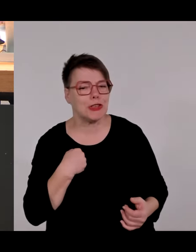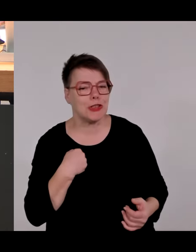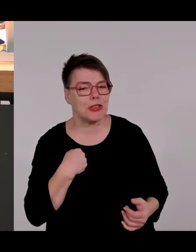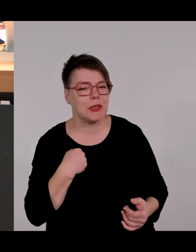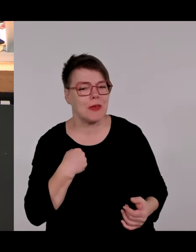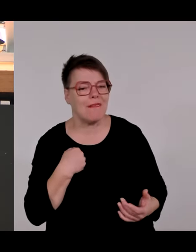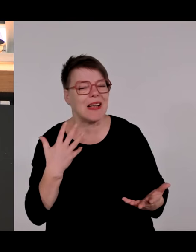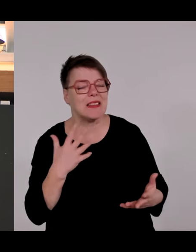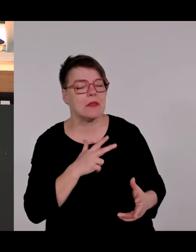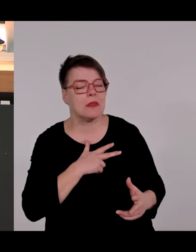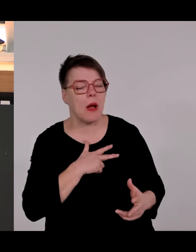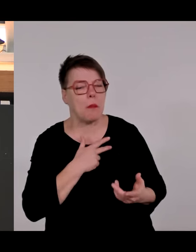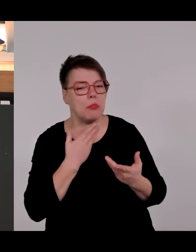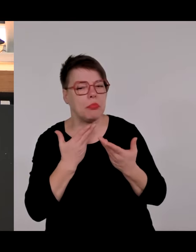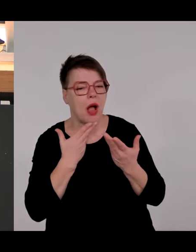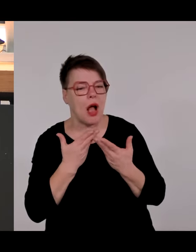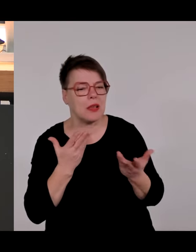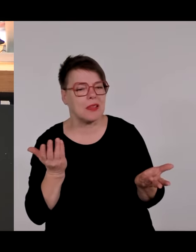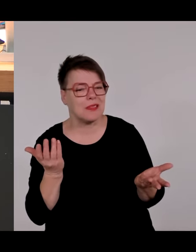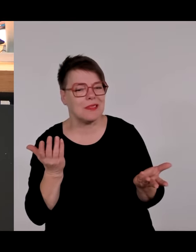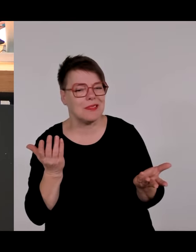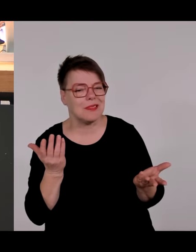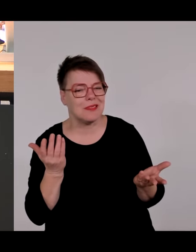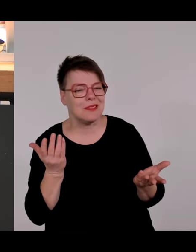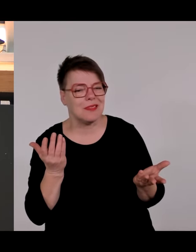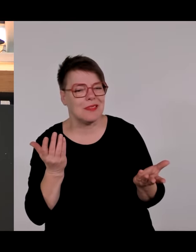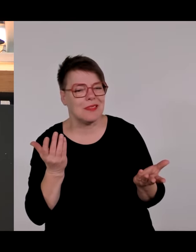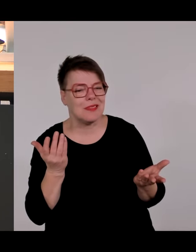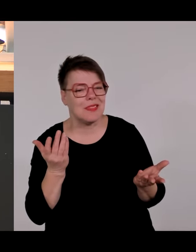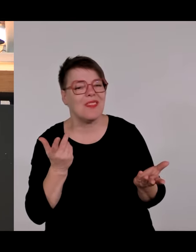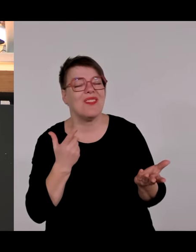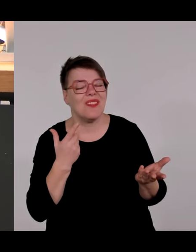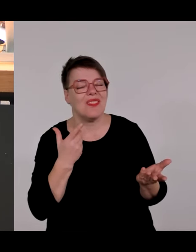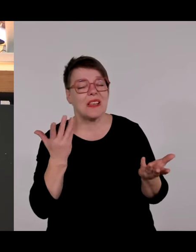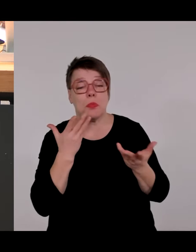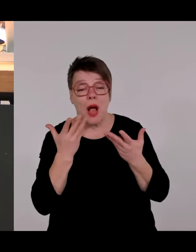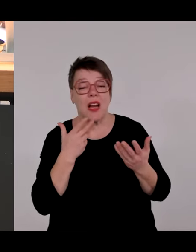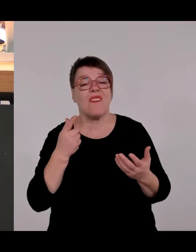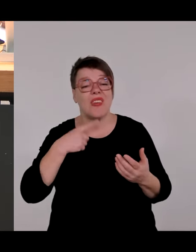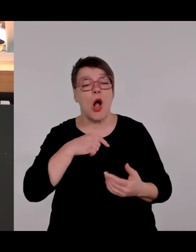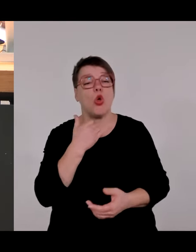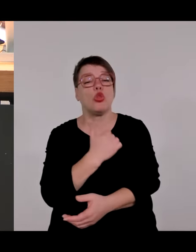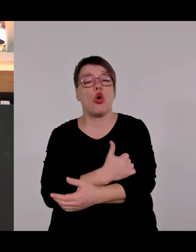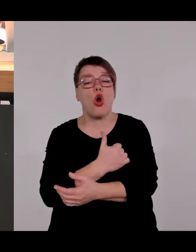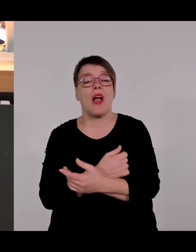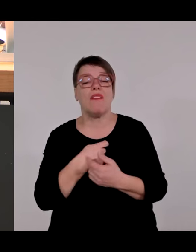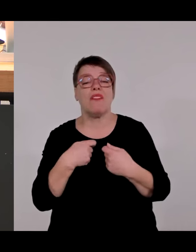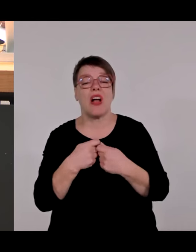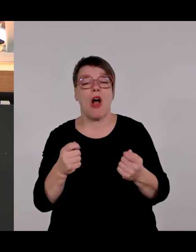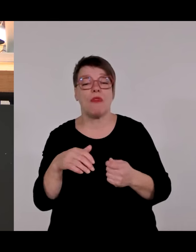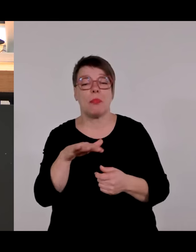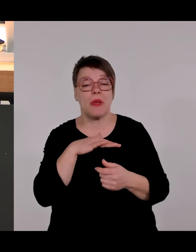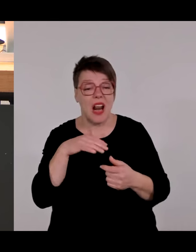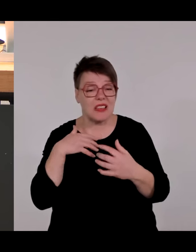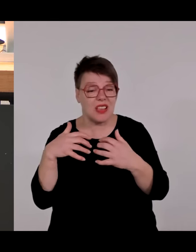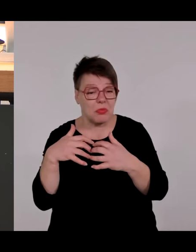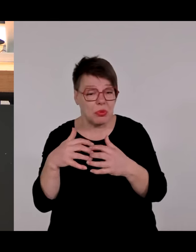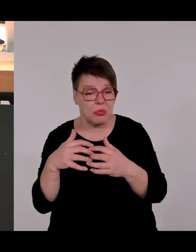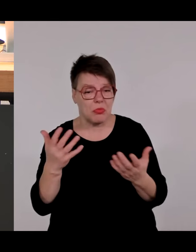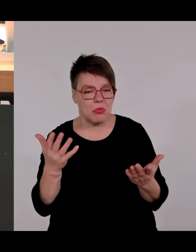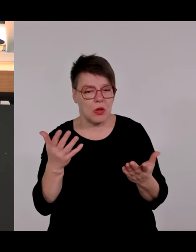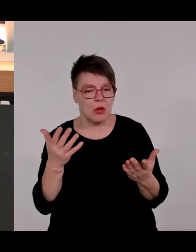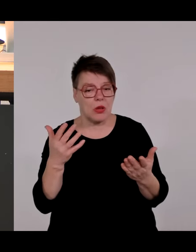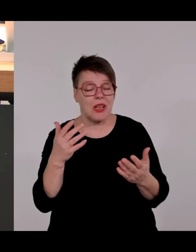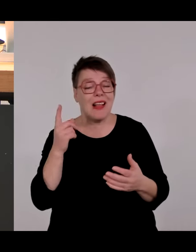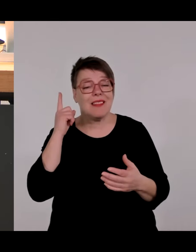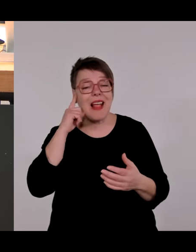Akzeptanz. Es wurden Fußballturniere gemacht mit Drogendealern vor Ort. Der Kollege Wanzner hat es ja auch schon mehrfach moniert